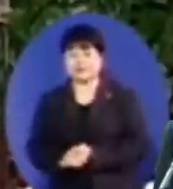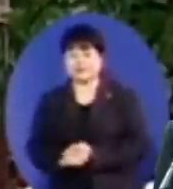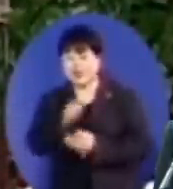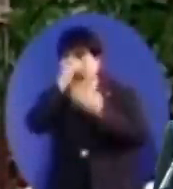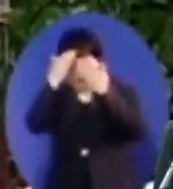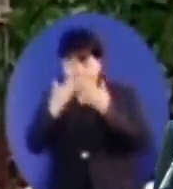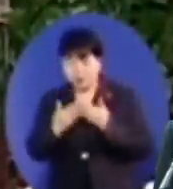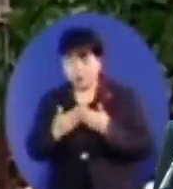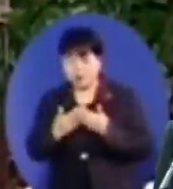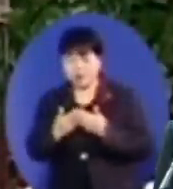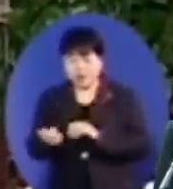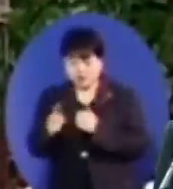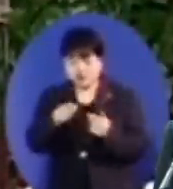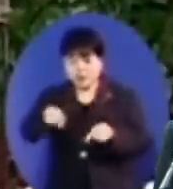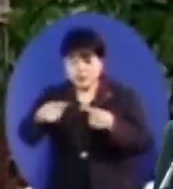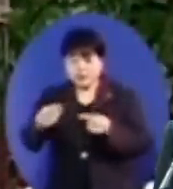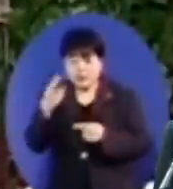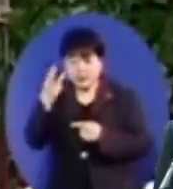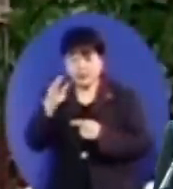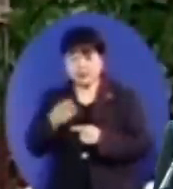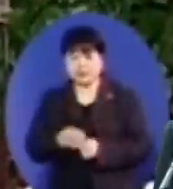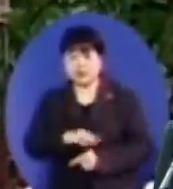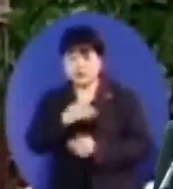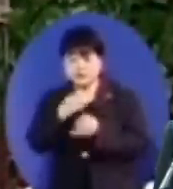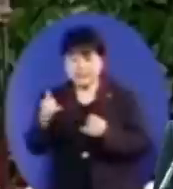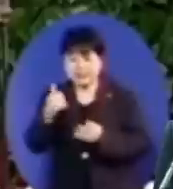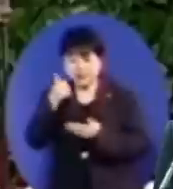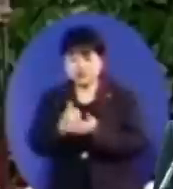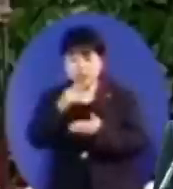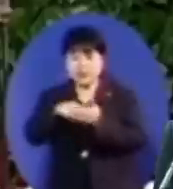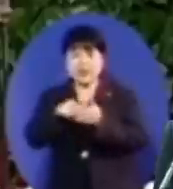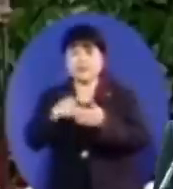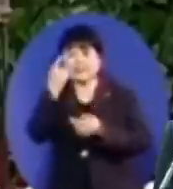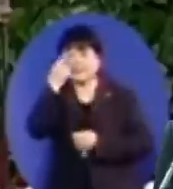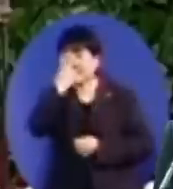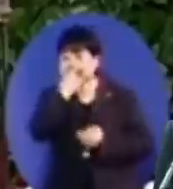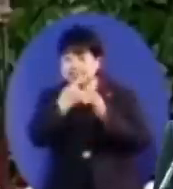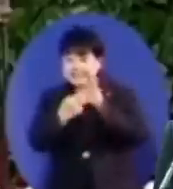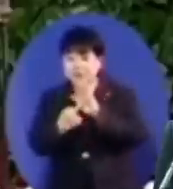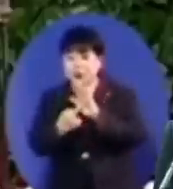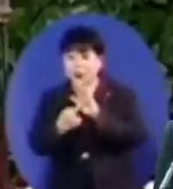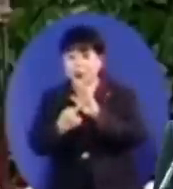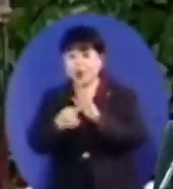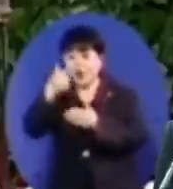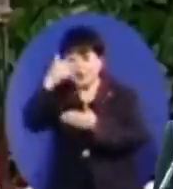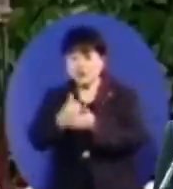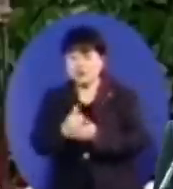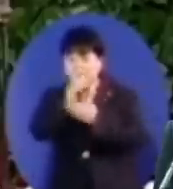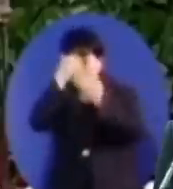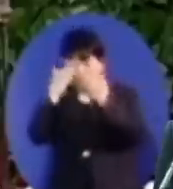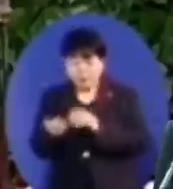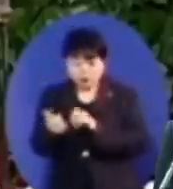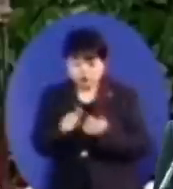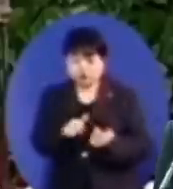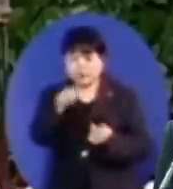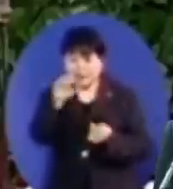감옥엔 죽음에 들어가셨다가 3일 만에 인류의 죄를 다 갚으신 증거로 죄의 감옥엔